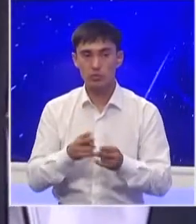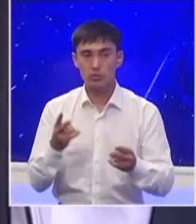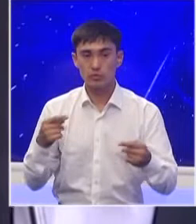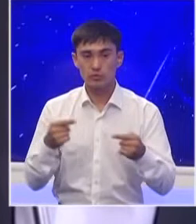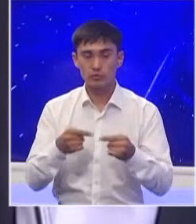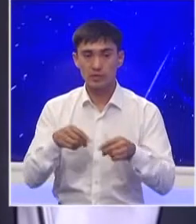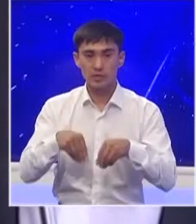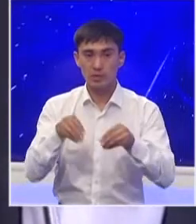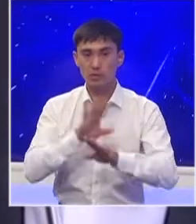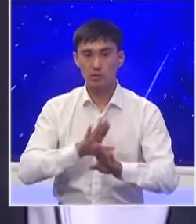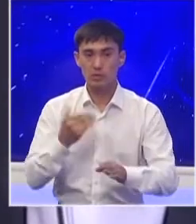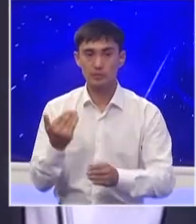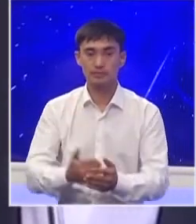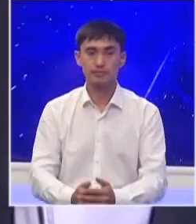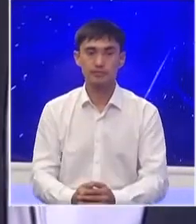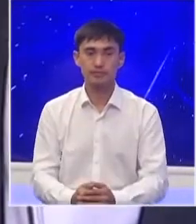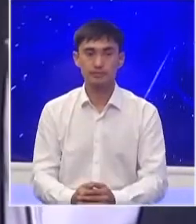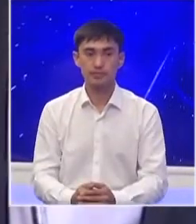кейін сеппейді олар.